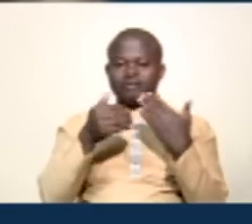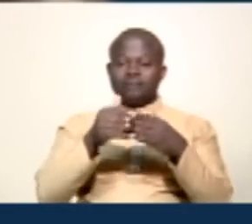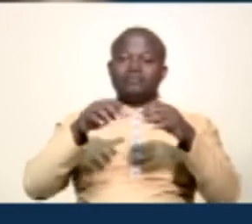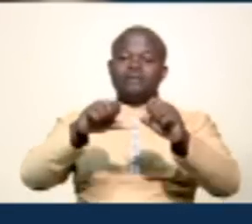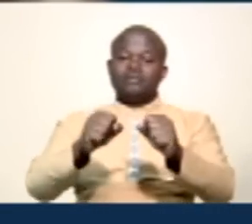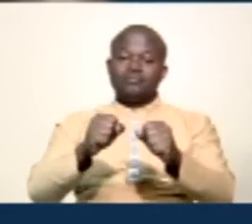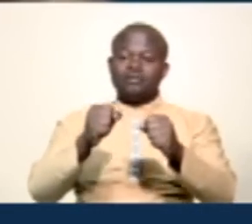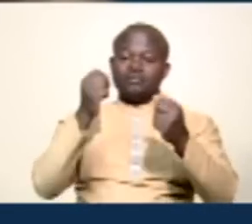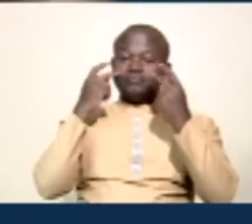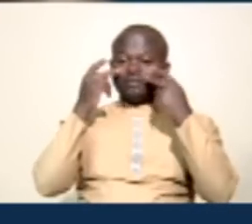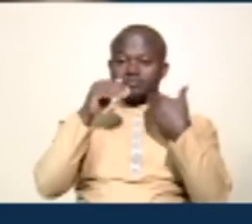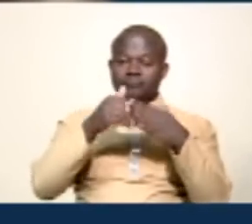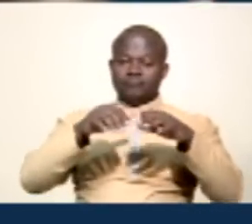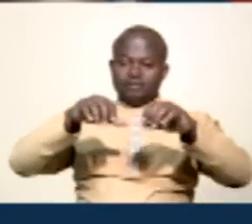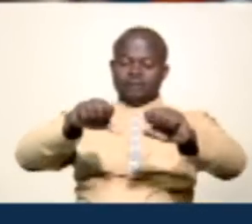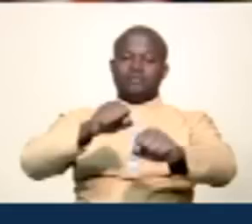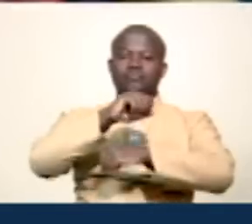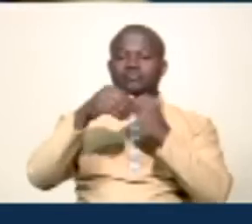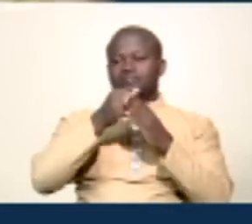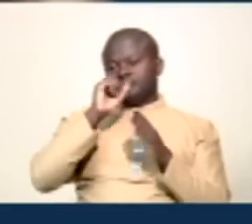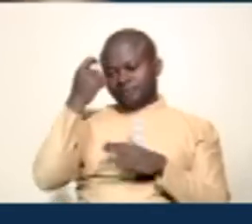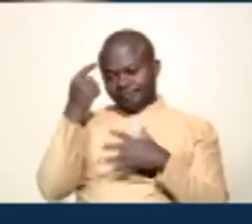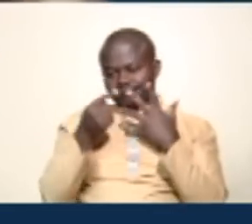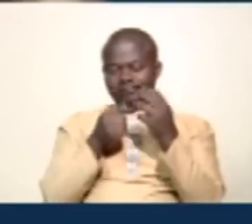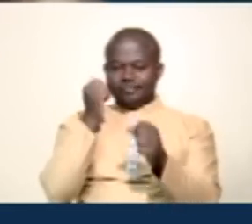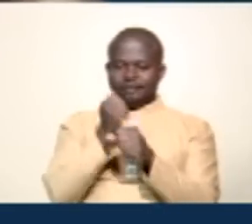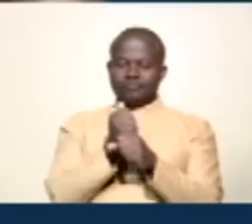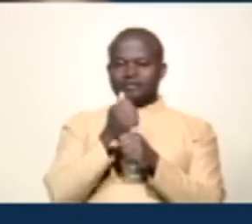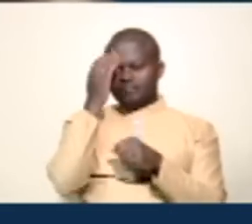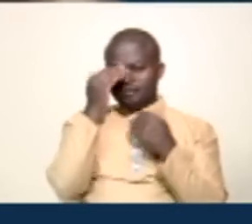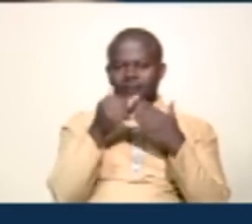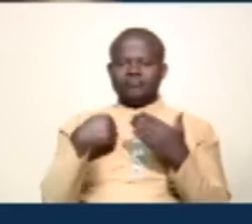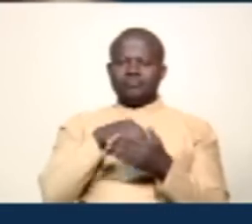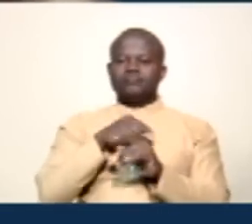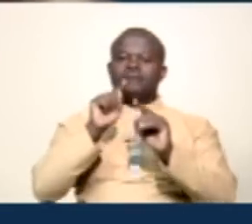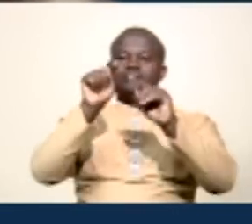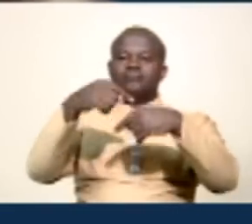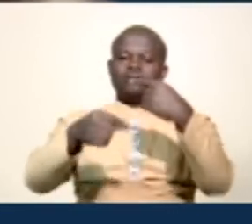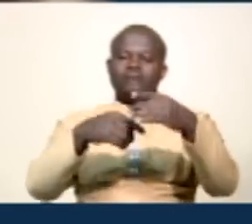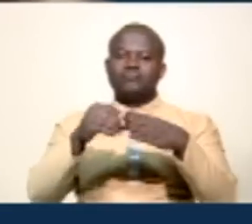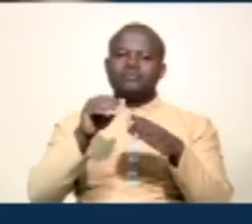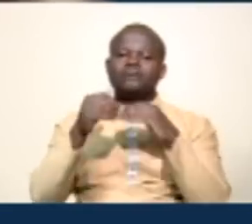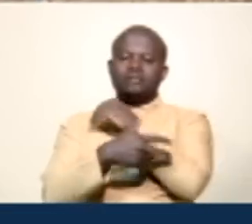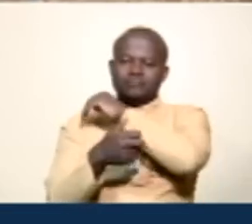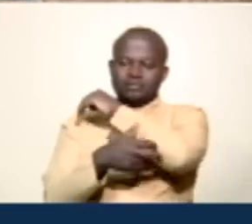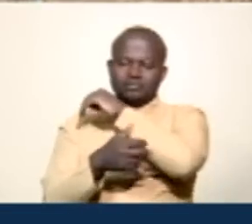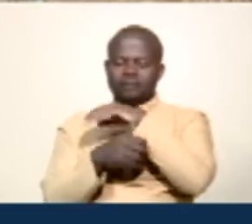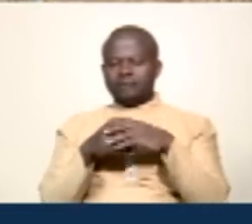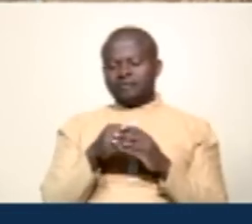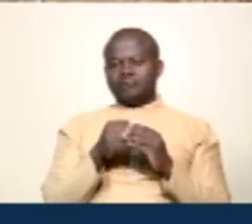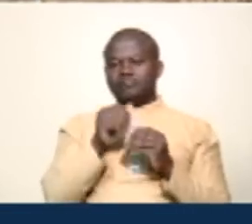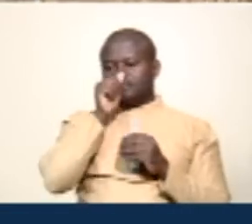yatanzwe akaboneka, mwamufata Leta ikagira ikintu yamukorera aho kugira ngo bagende bakomeze batwibe.